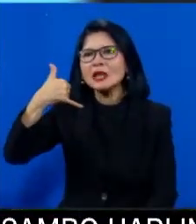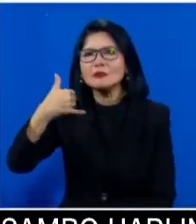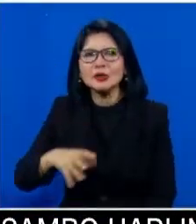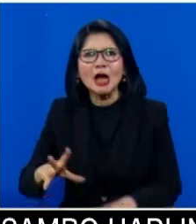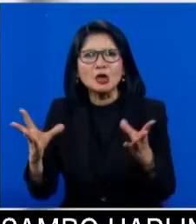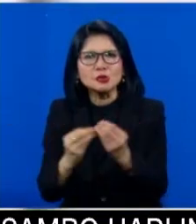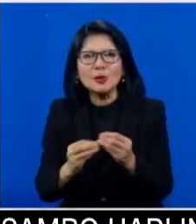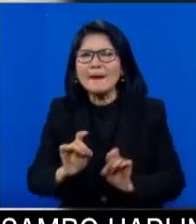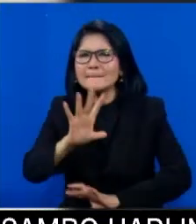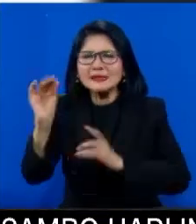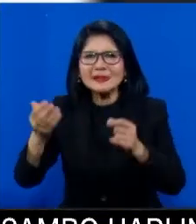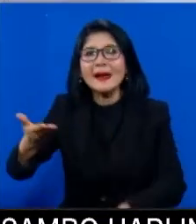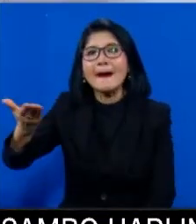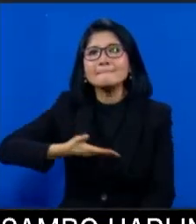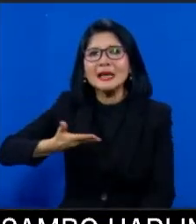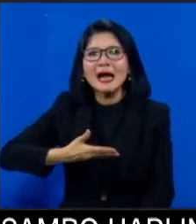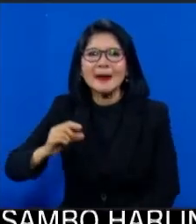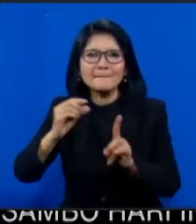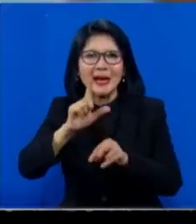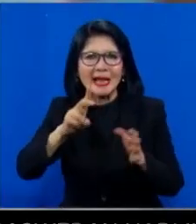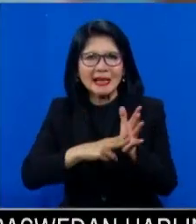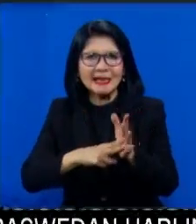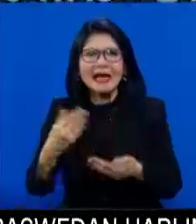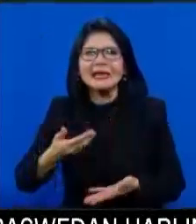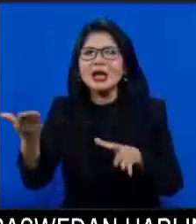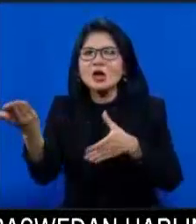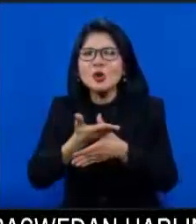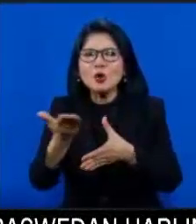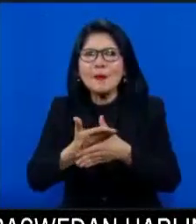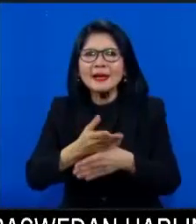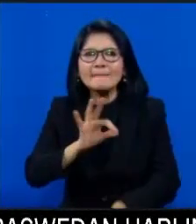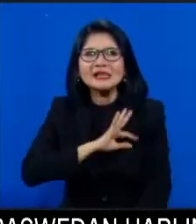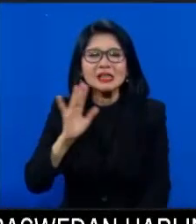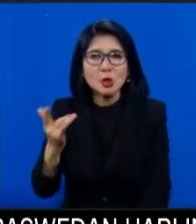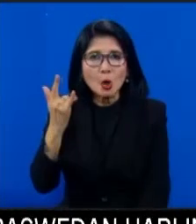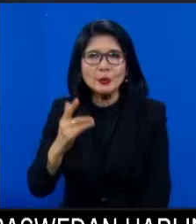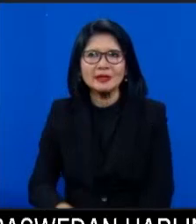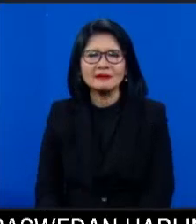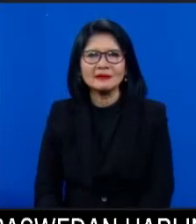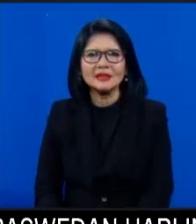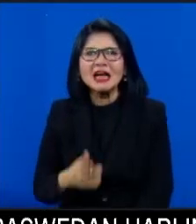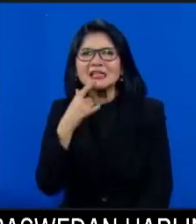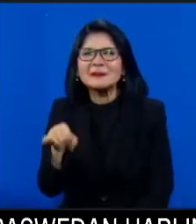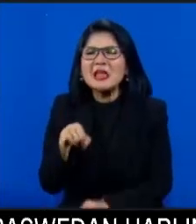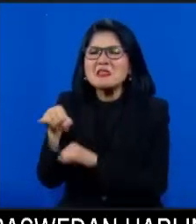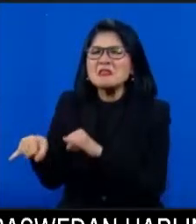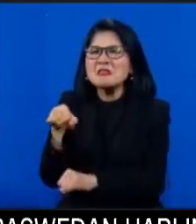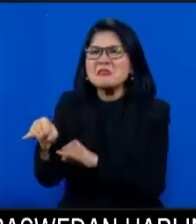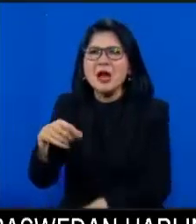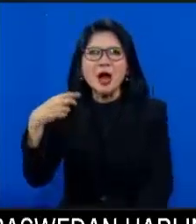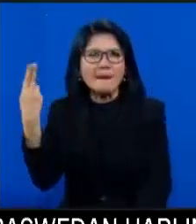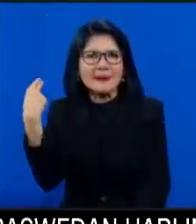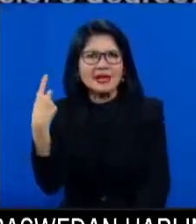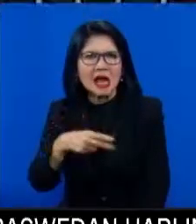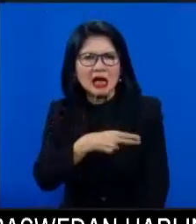juta data pelanggan PLN, hingga data dokumen Presiden Joko Widodo. Bahkan seakan meledek pemerintah Indonesia, hacker